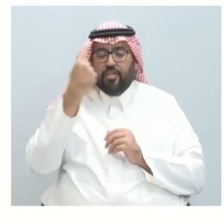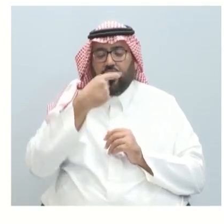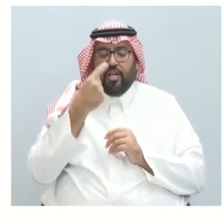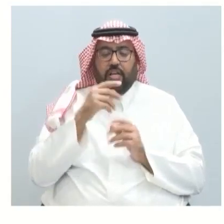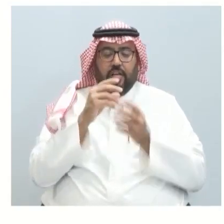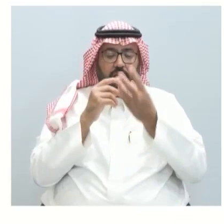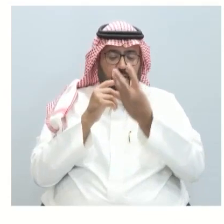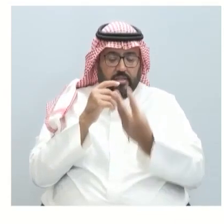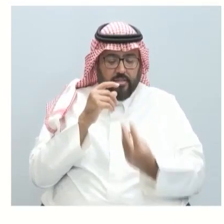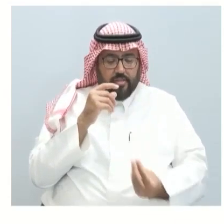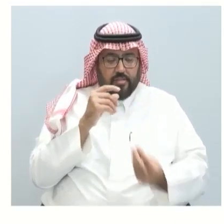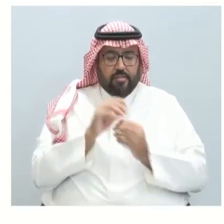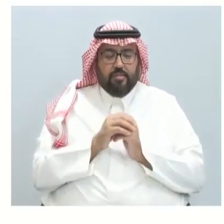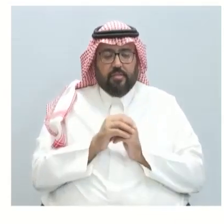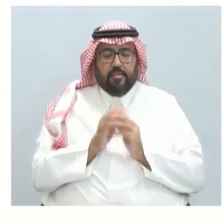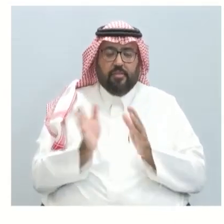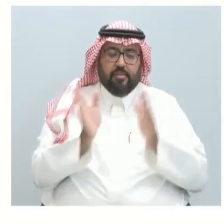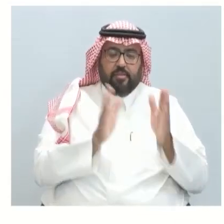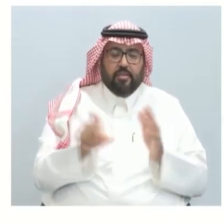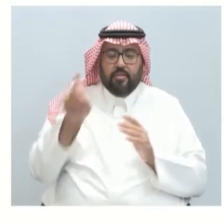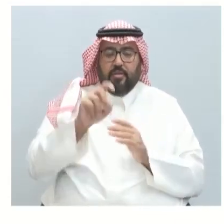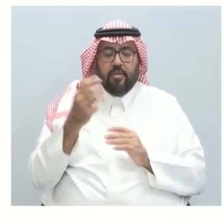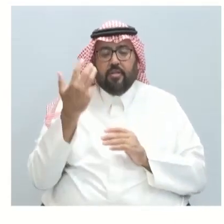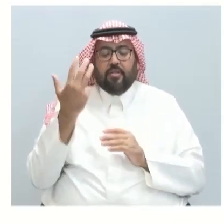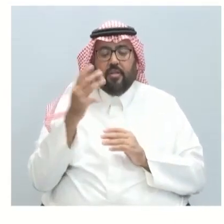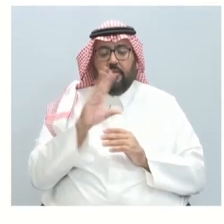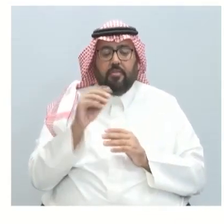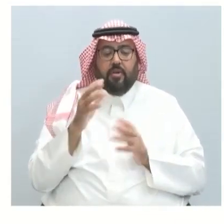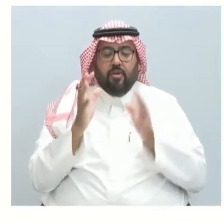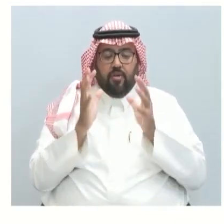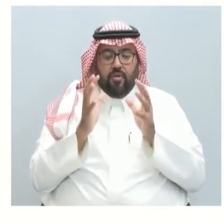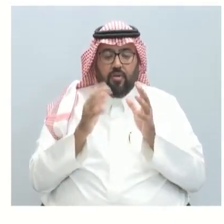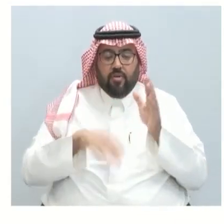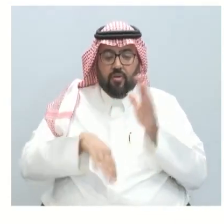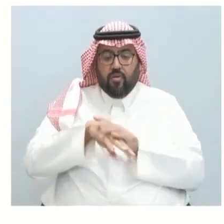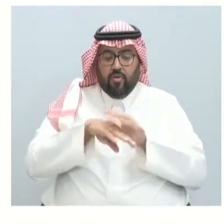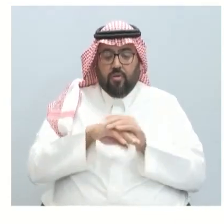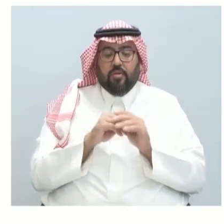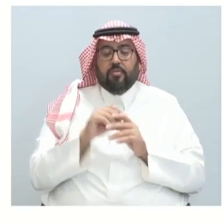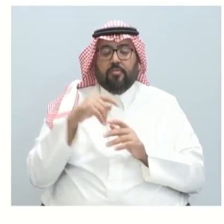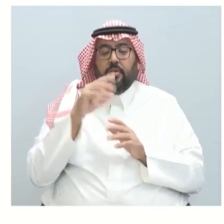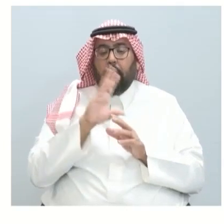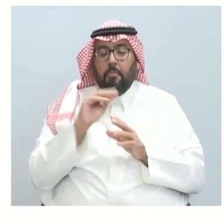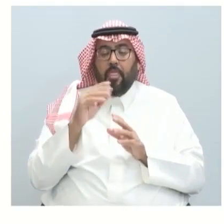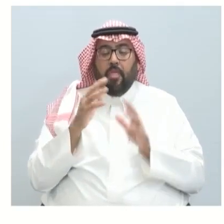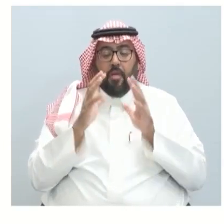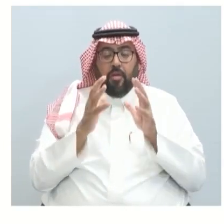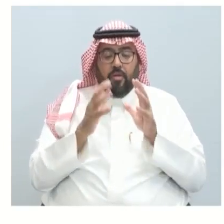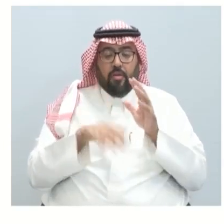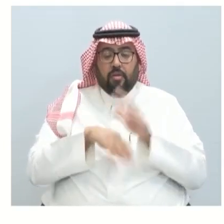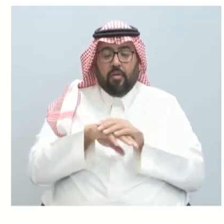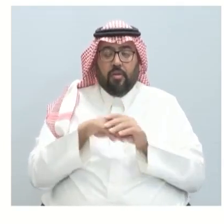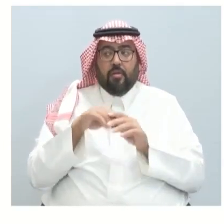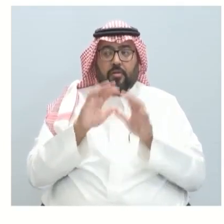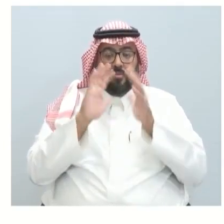مخروط بارك الله فيكم طيب السؤال التاسع لدينا كره هل نستطيع رسم شيء يشبه